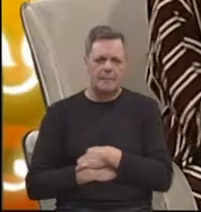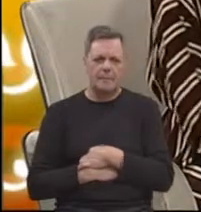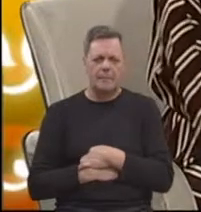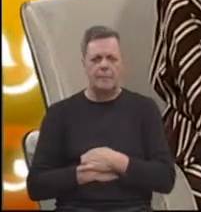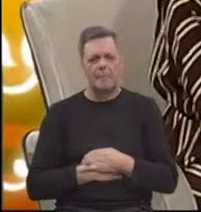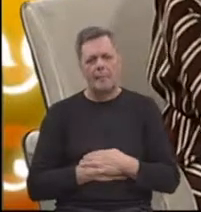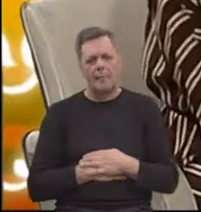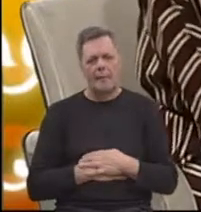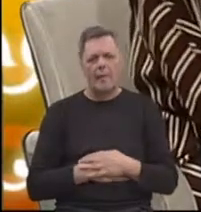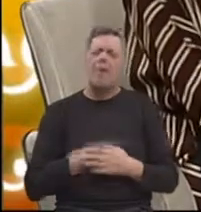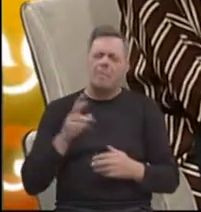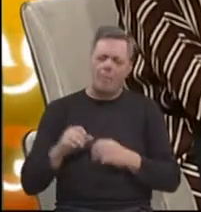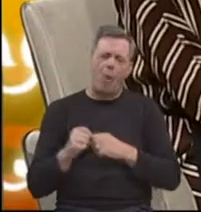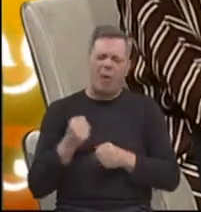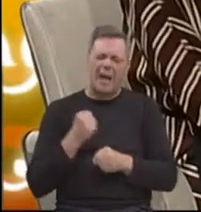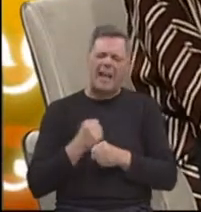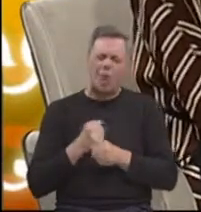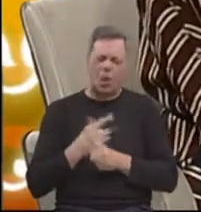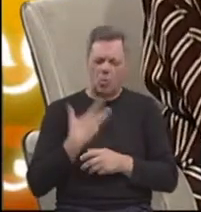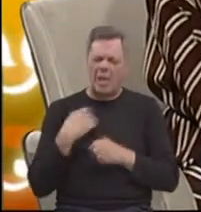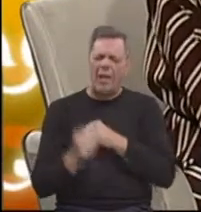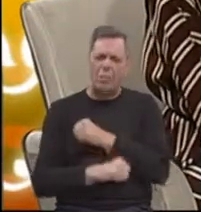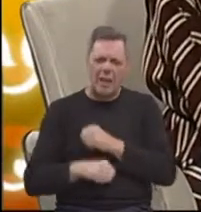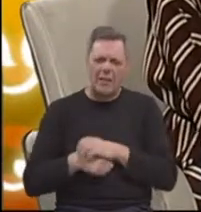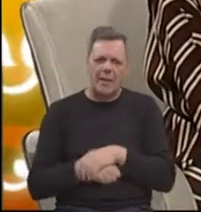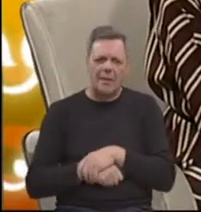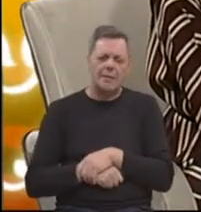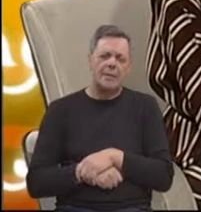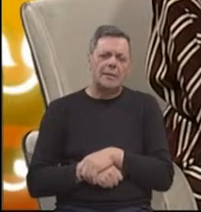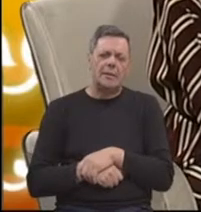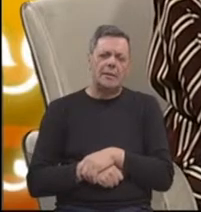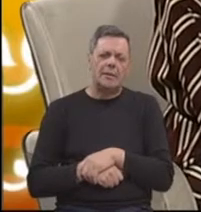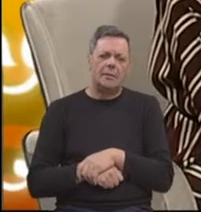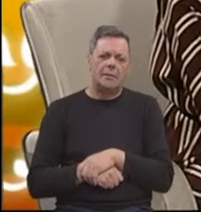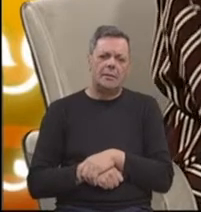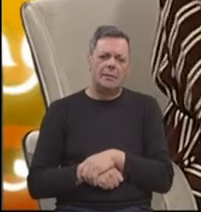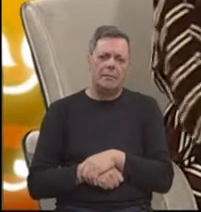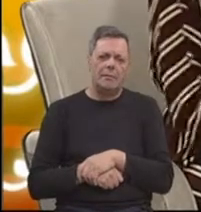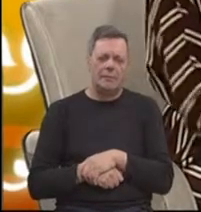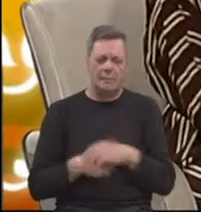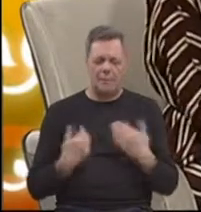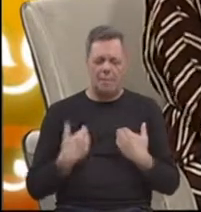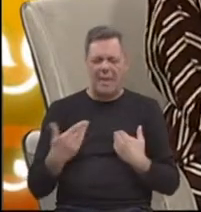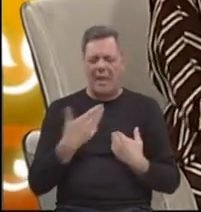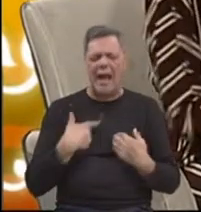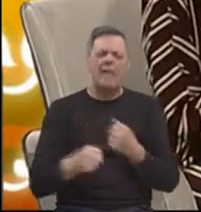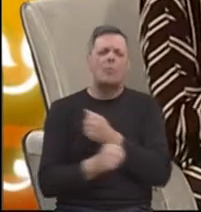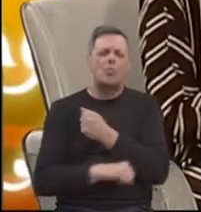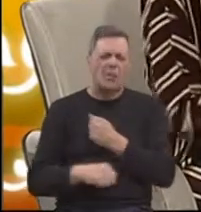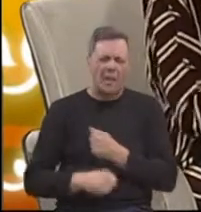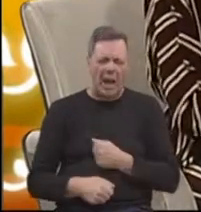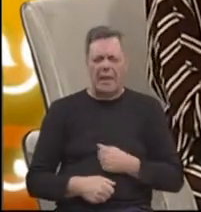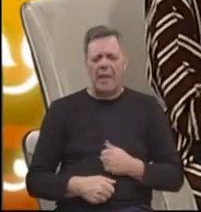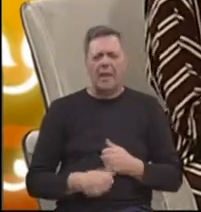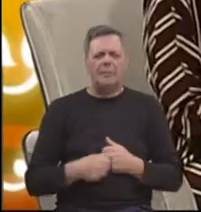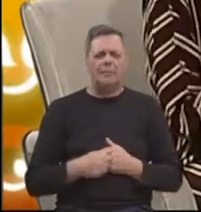Recimo radionice za studente. To sam htjela posebno pitati. Da, pa ovako. Mi, recimo, kada smo studirali, još kada sam ja